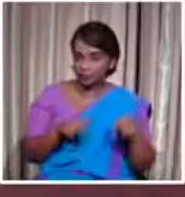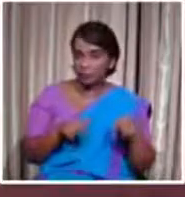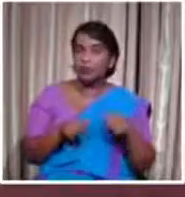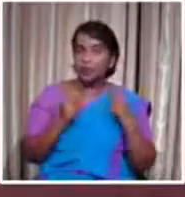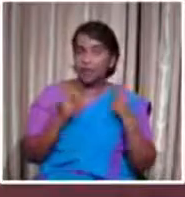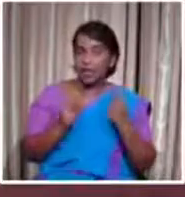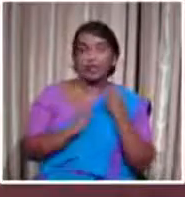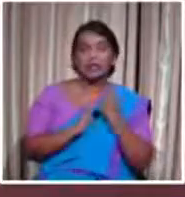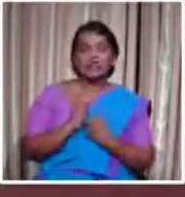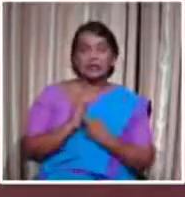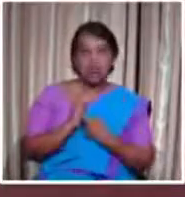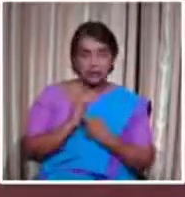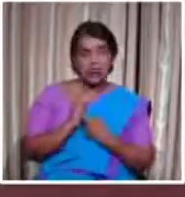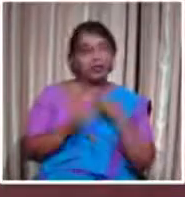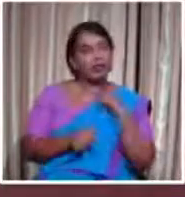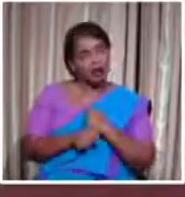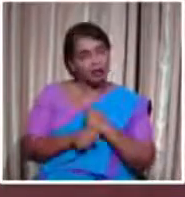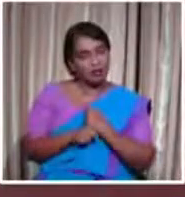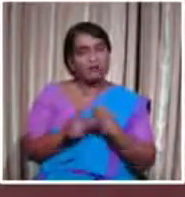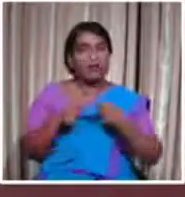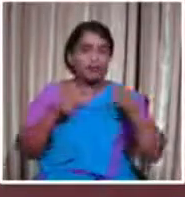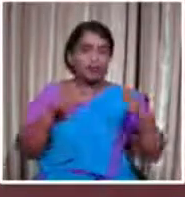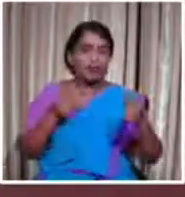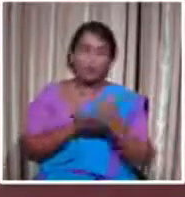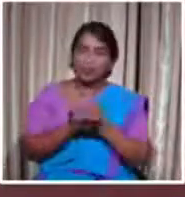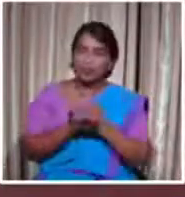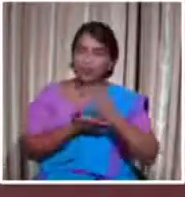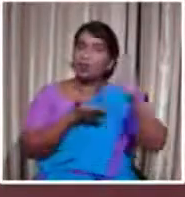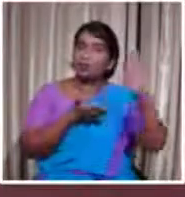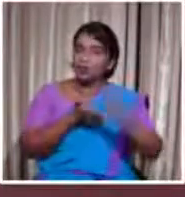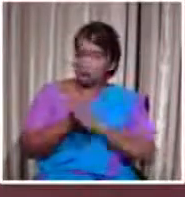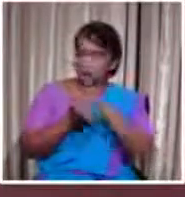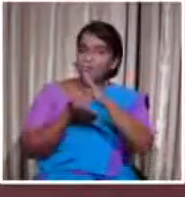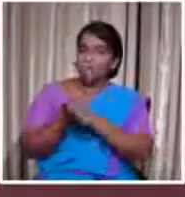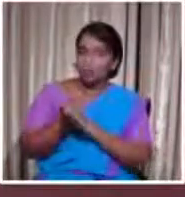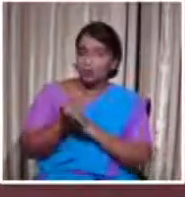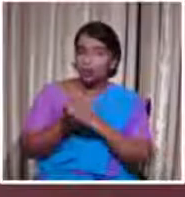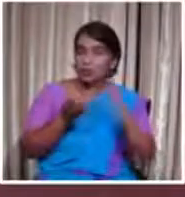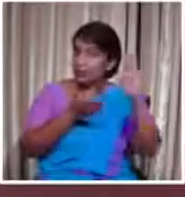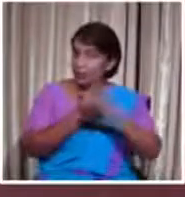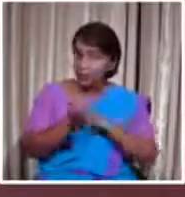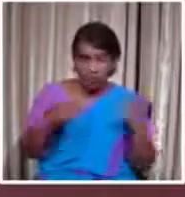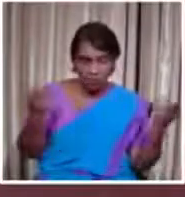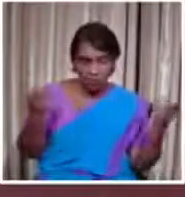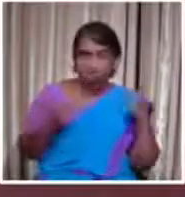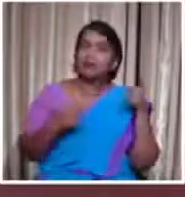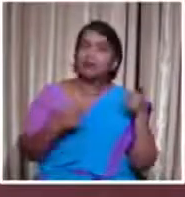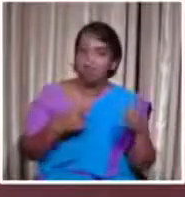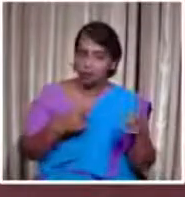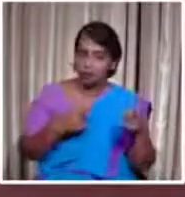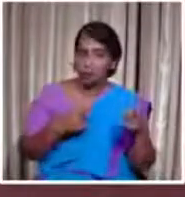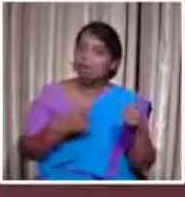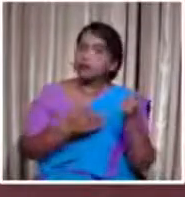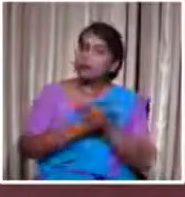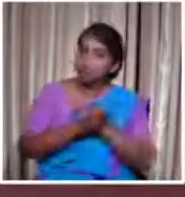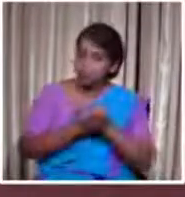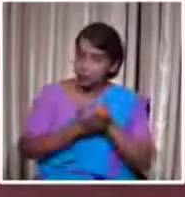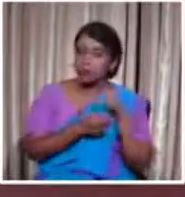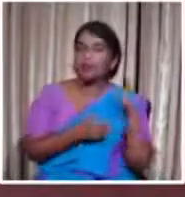හදිසි නීතියට ආණ්ඩු පක්ෂයේ ත්‍රිපක්ෂයේ සියලු දෙනාගේ සහයෝගය දෙන්න එහෙම නොදොඩ කෙනෙක් ඉන්නවා නම් ඒ සියලු